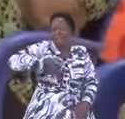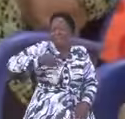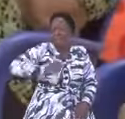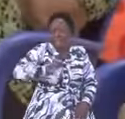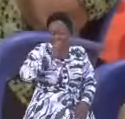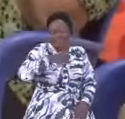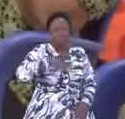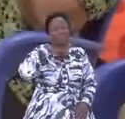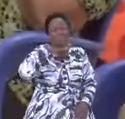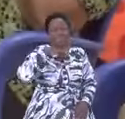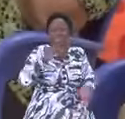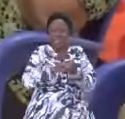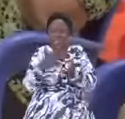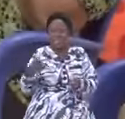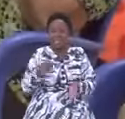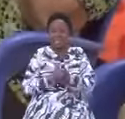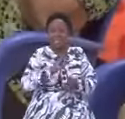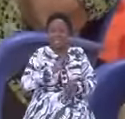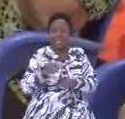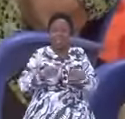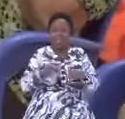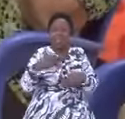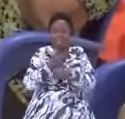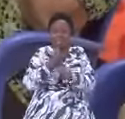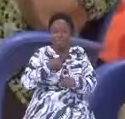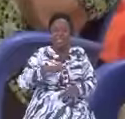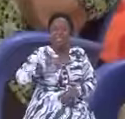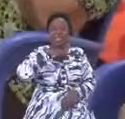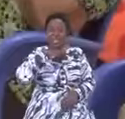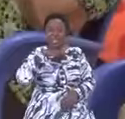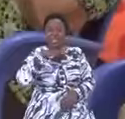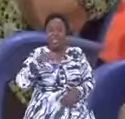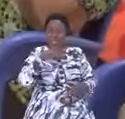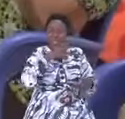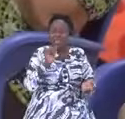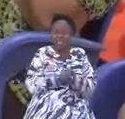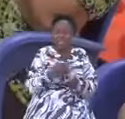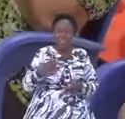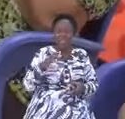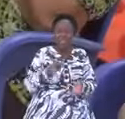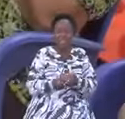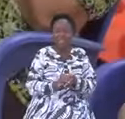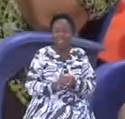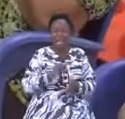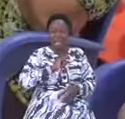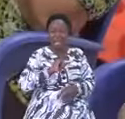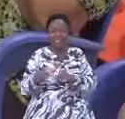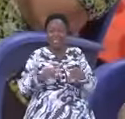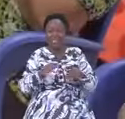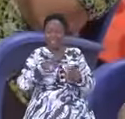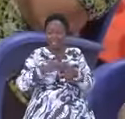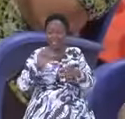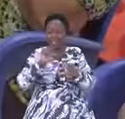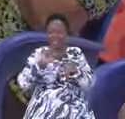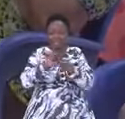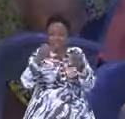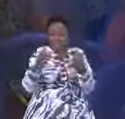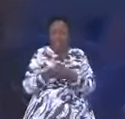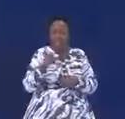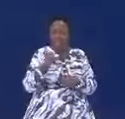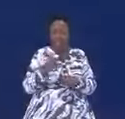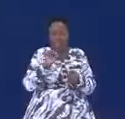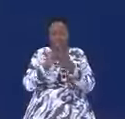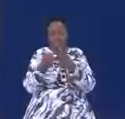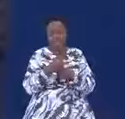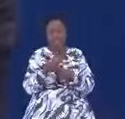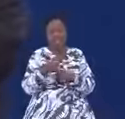ça c'est la conviction la chose que j'ai faite et la société m'a poussée